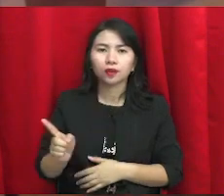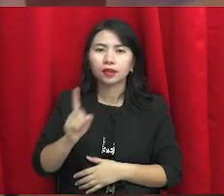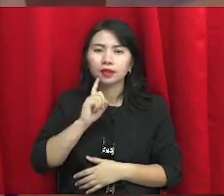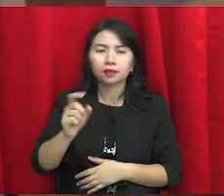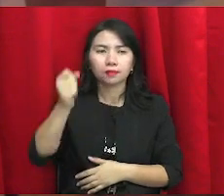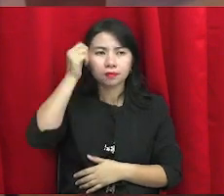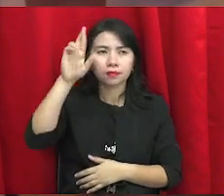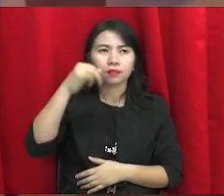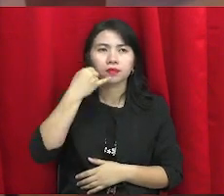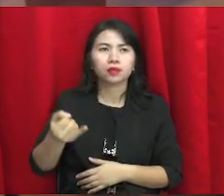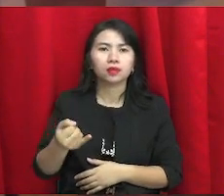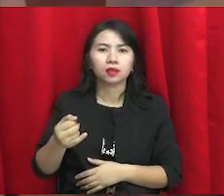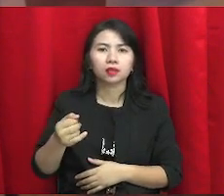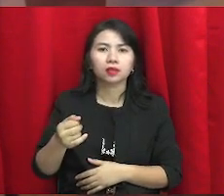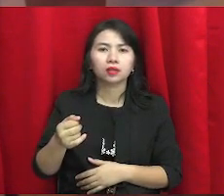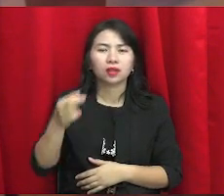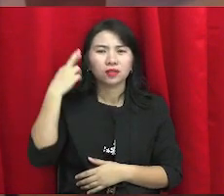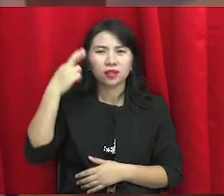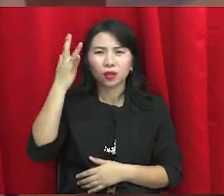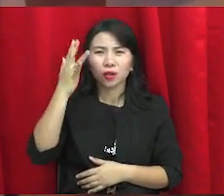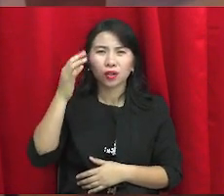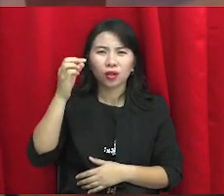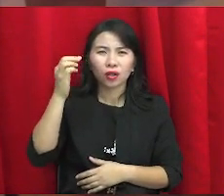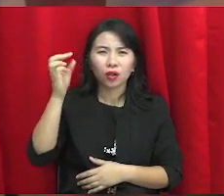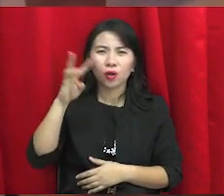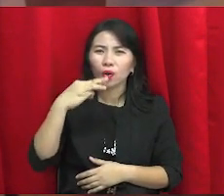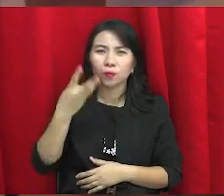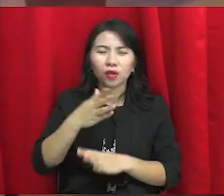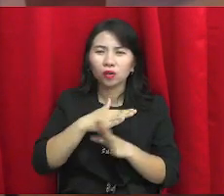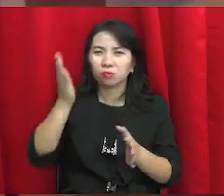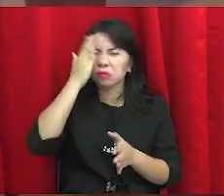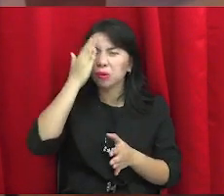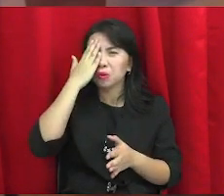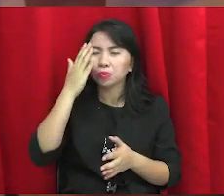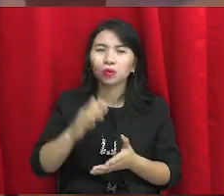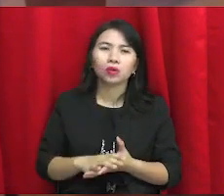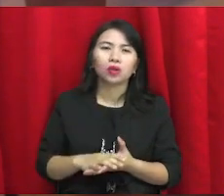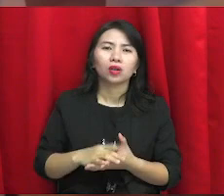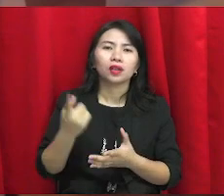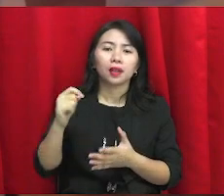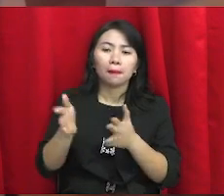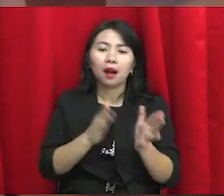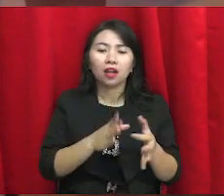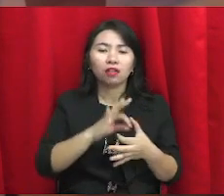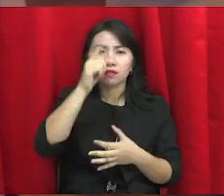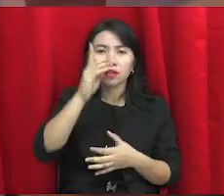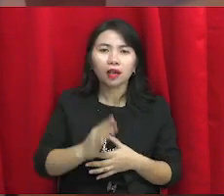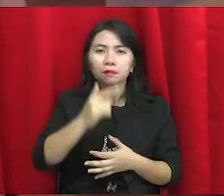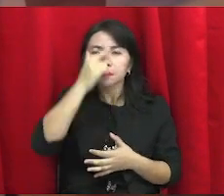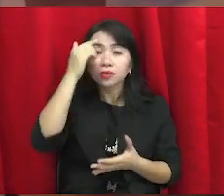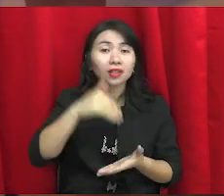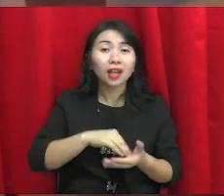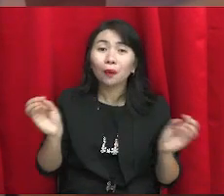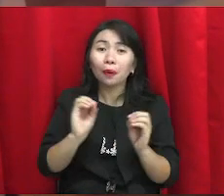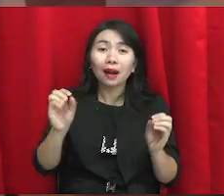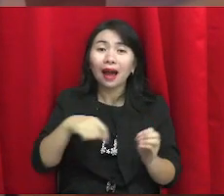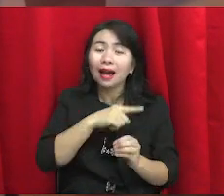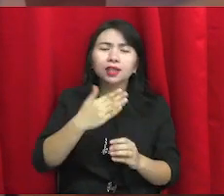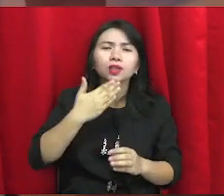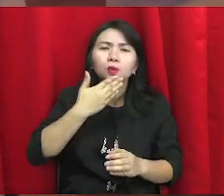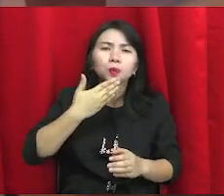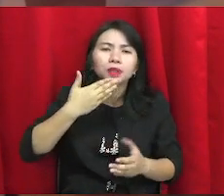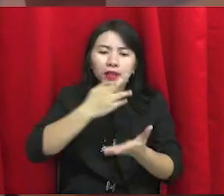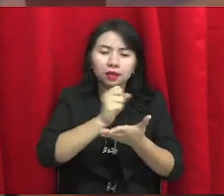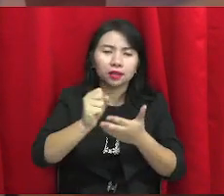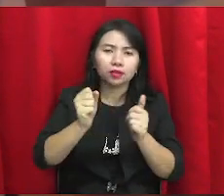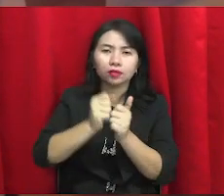kaya natin hindi nalalaman yung plano ng Panginoon kasi hindi tayo nakikipag-usap sa Panginoon. Right. Wala tayong intimate o sweet relationship sa